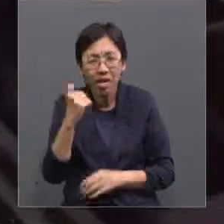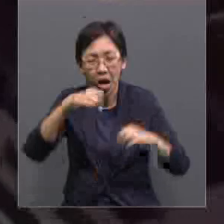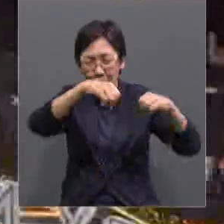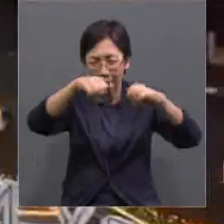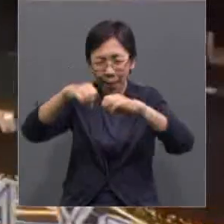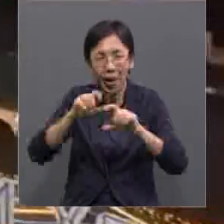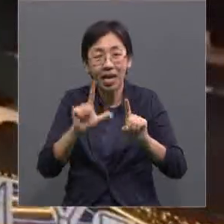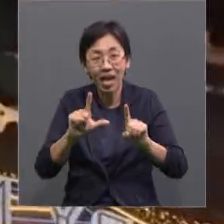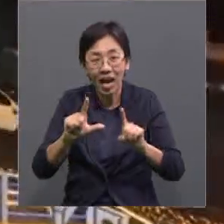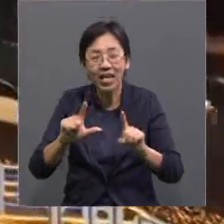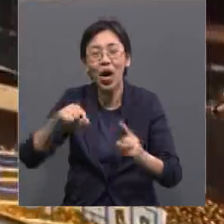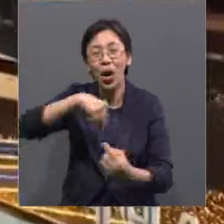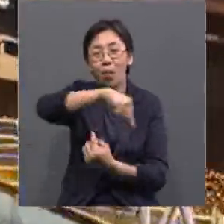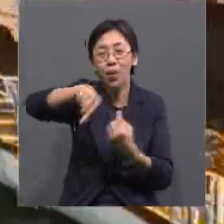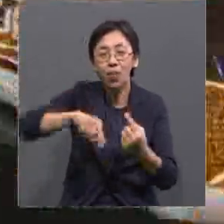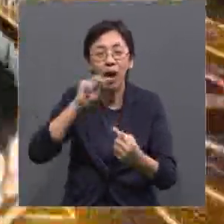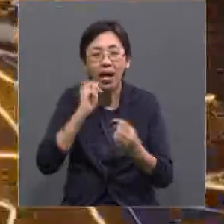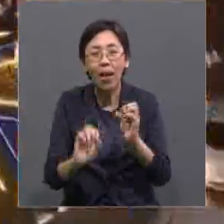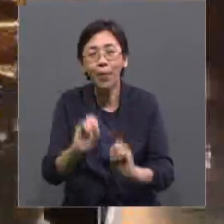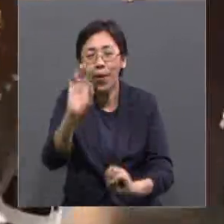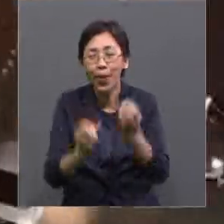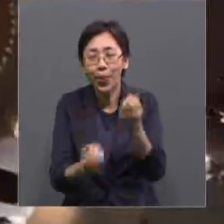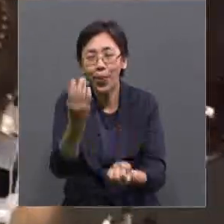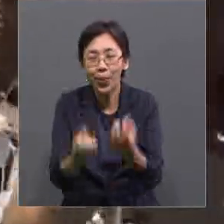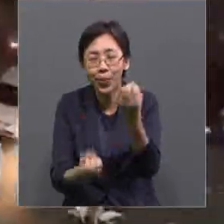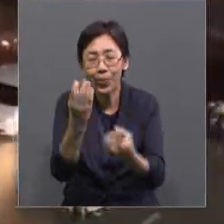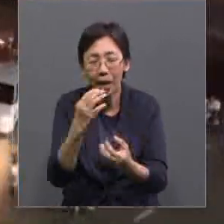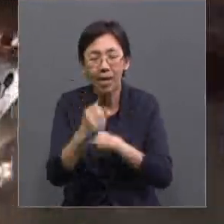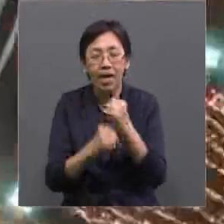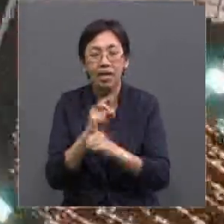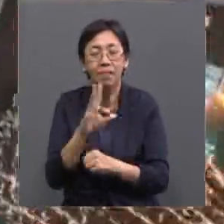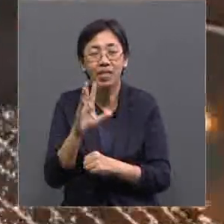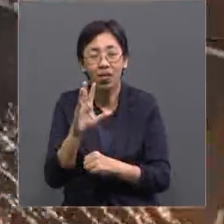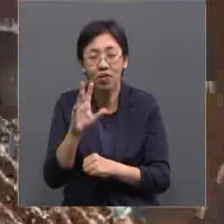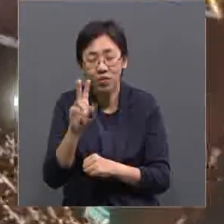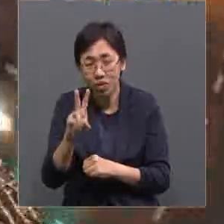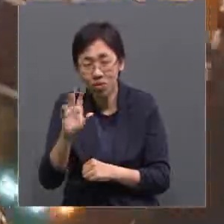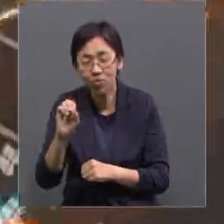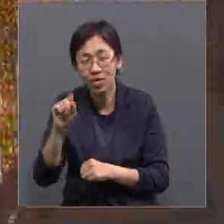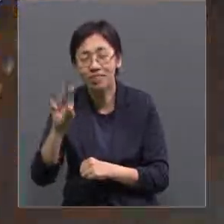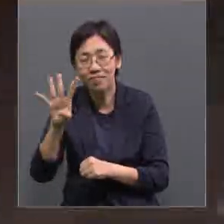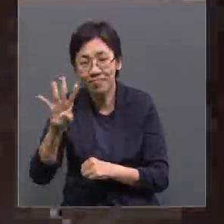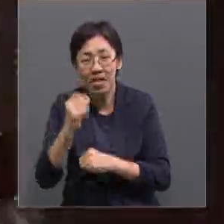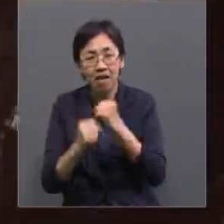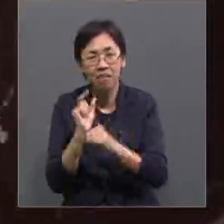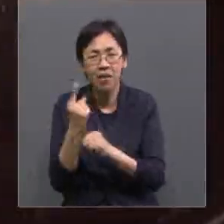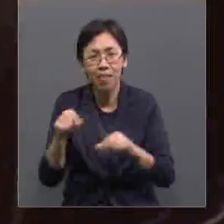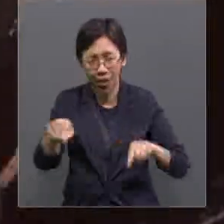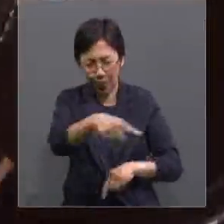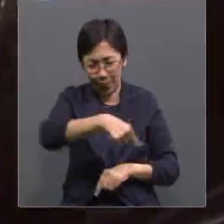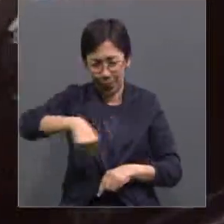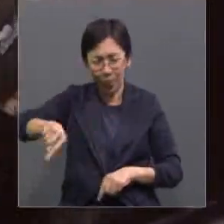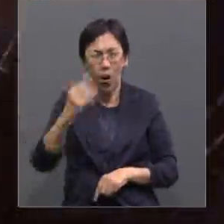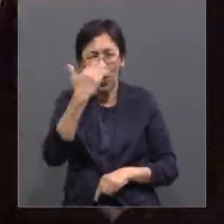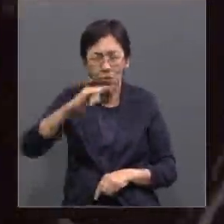วงที่วงเวียนน้ำพุค่ะเป็นการต้อนรับเทศกาลปีใหม่2024นะคะต้องบอกว่าปีนี้เนี่ยจัดเต็มมากๆเลยค่ะส